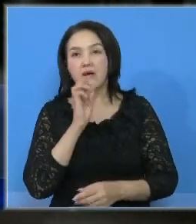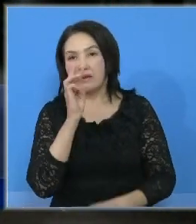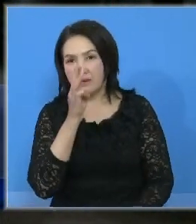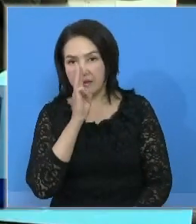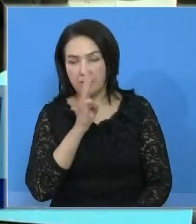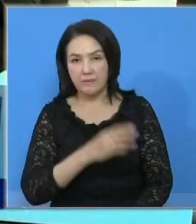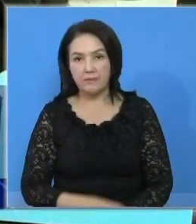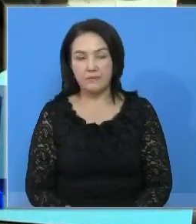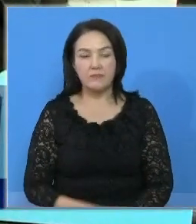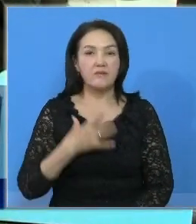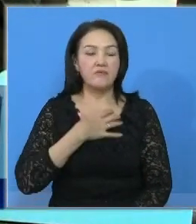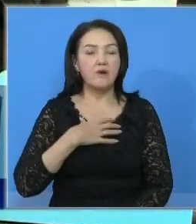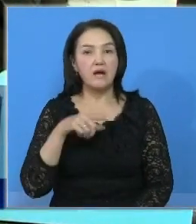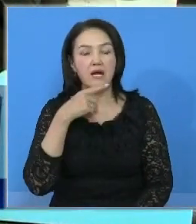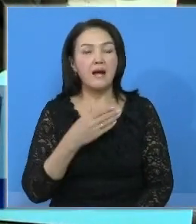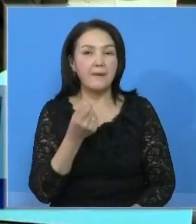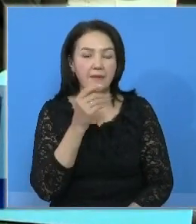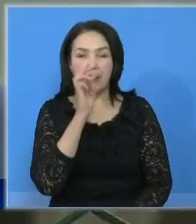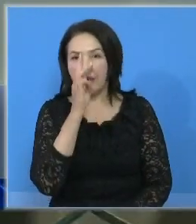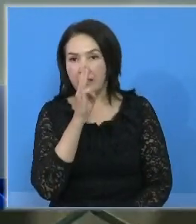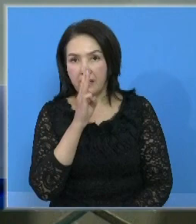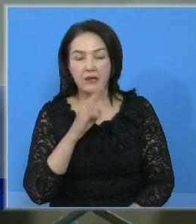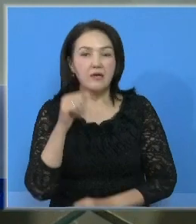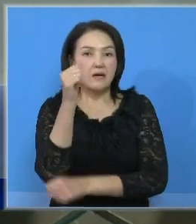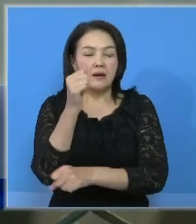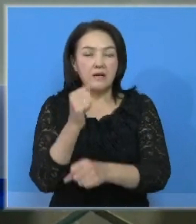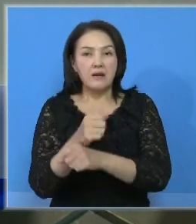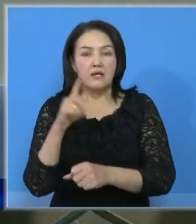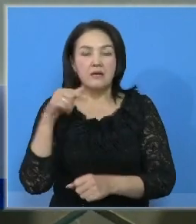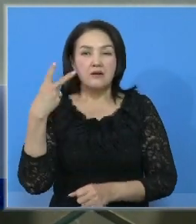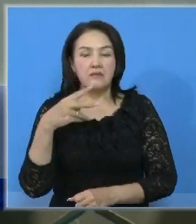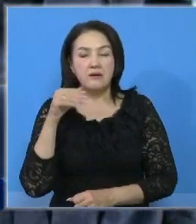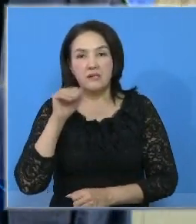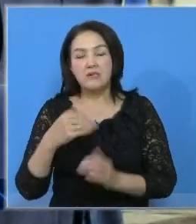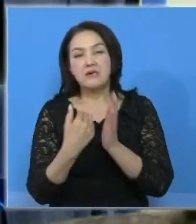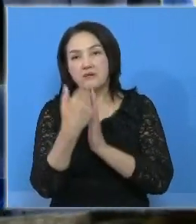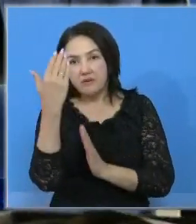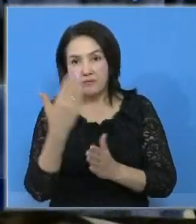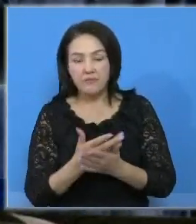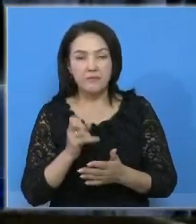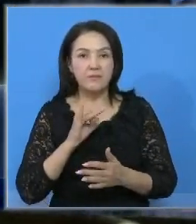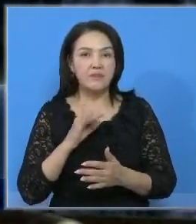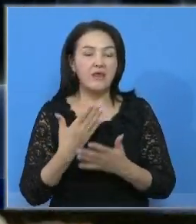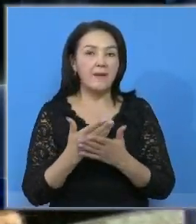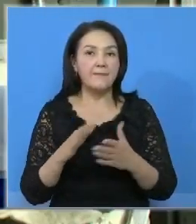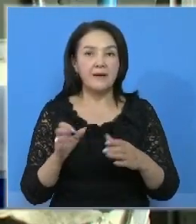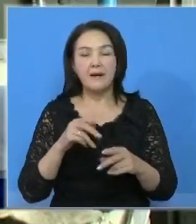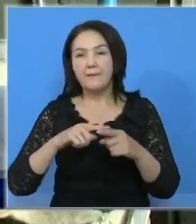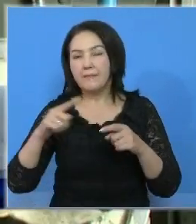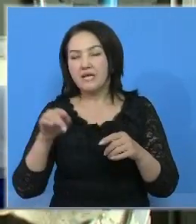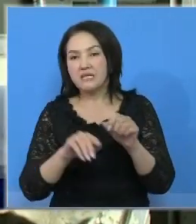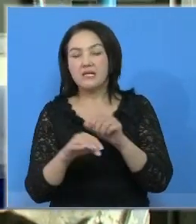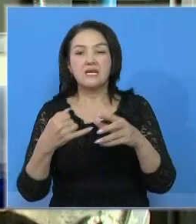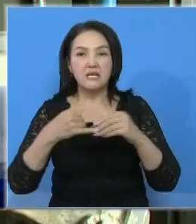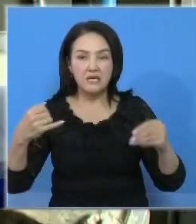плата. Важно подчеркнуть, что минимальная заработная плата сотрудников от 120 тысяч тенге и выше. Депо располагается на площади в 1,5 гектара.